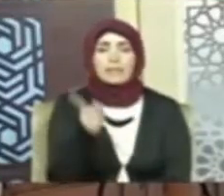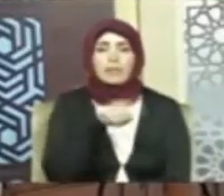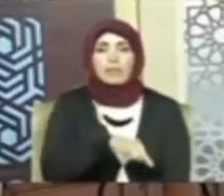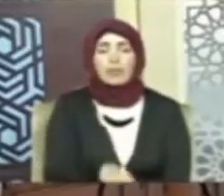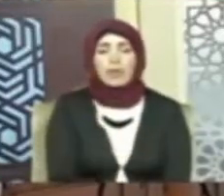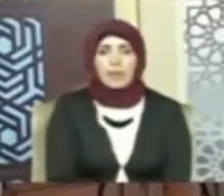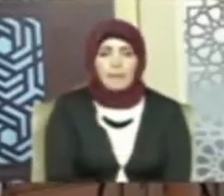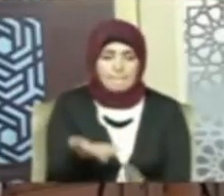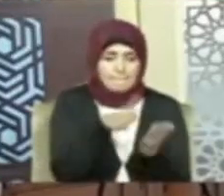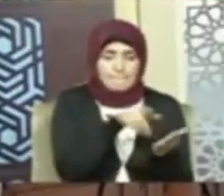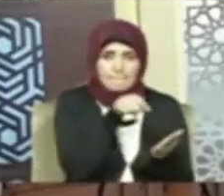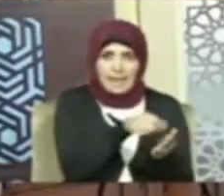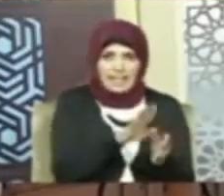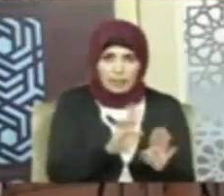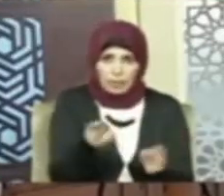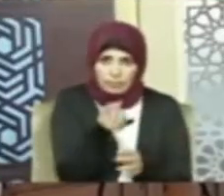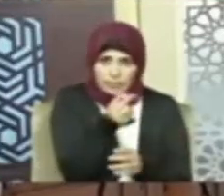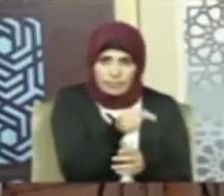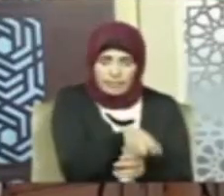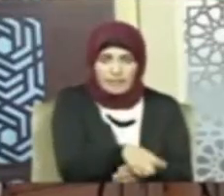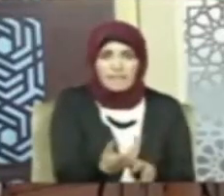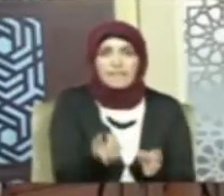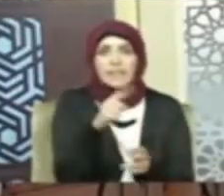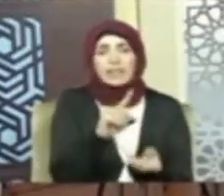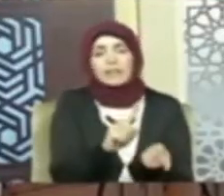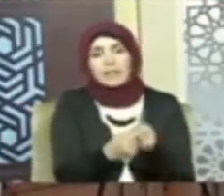وتخرج الميت من الحي،